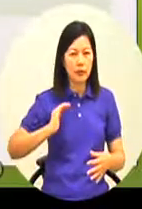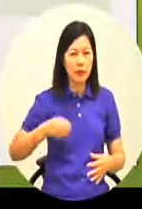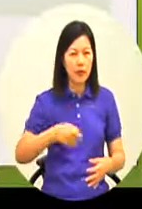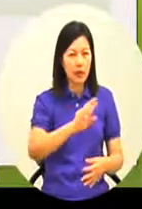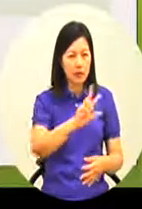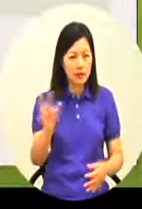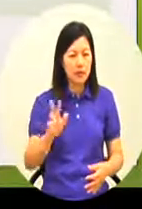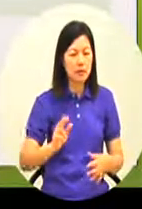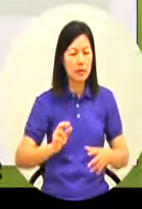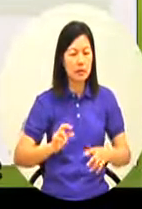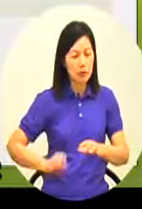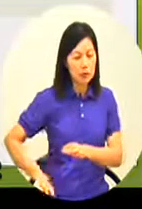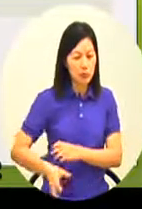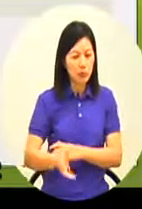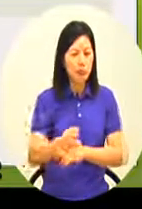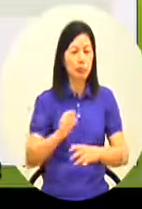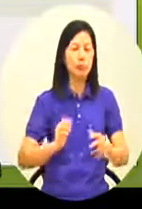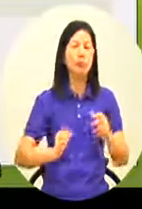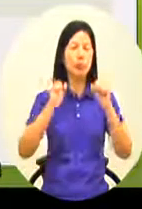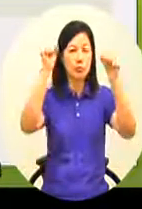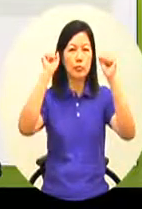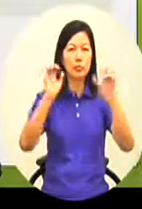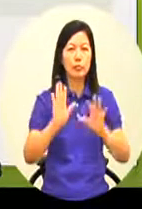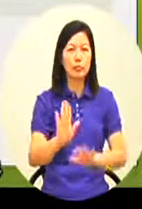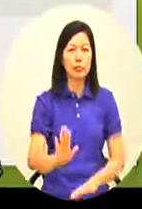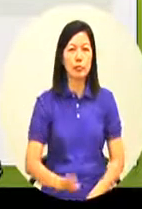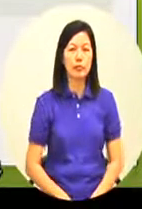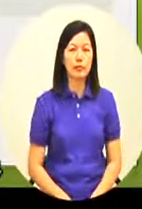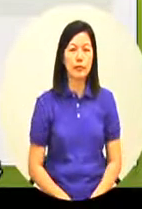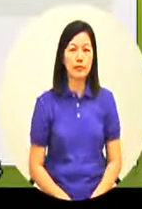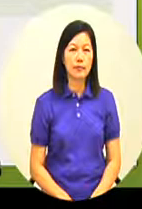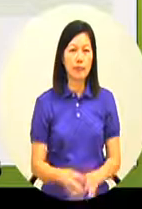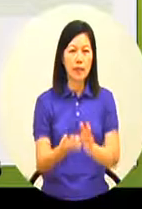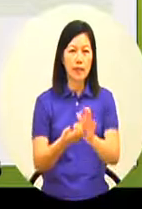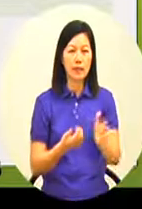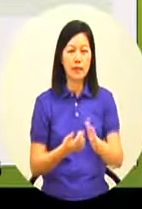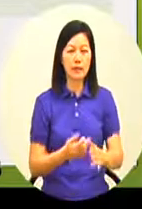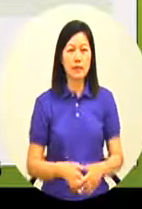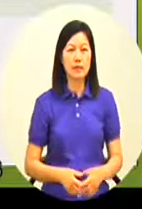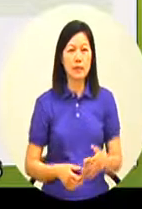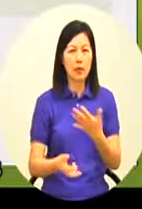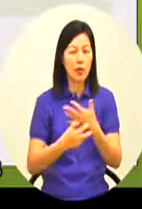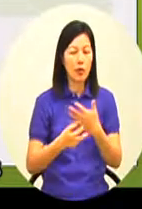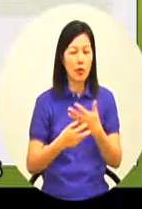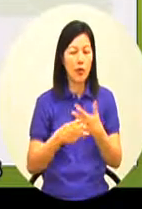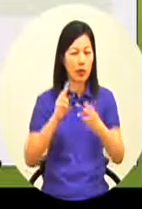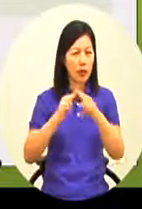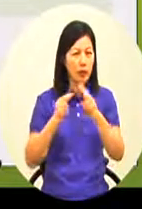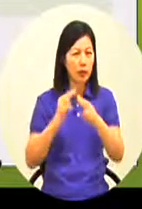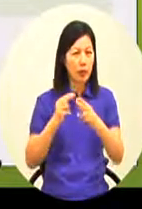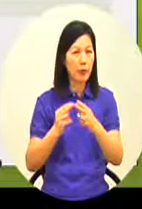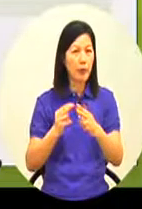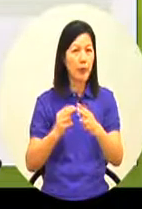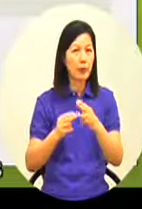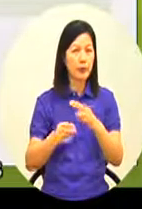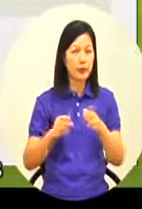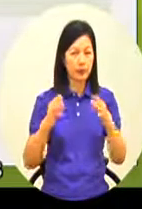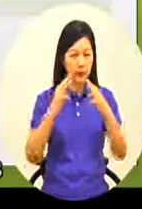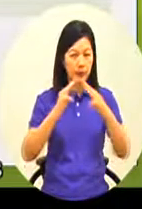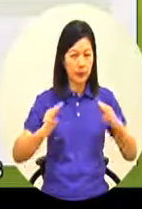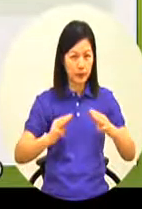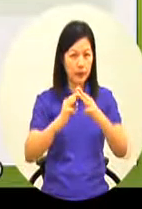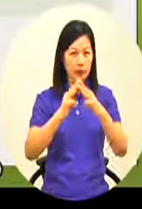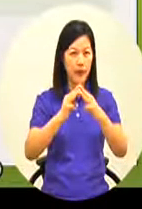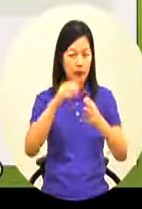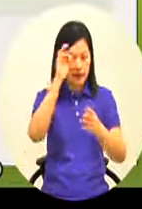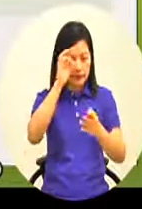子的运动，哈，那。之前他有在我们的卫武营，卫武营那个地方，然后有找